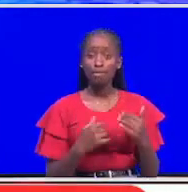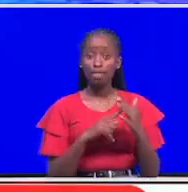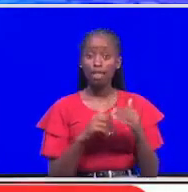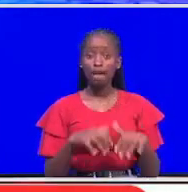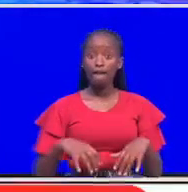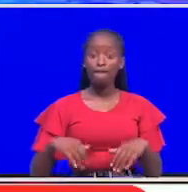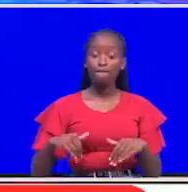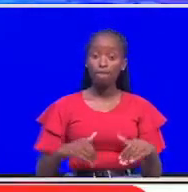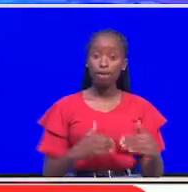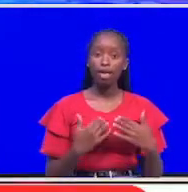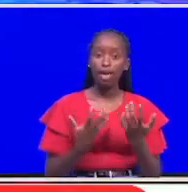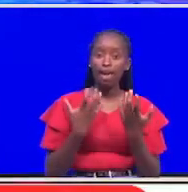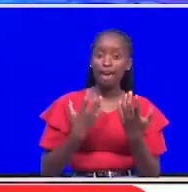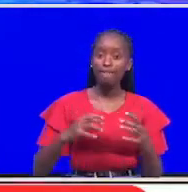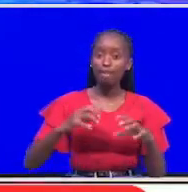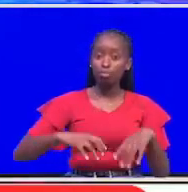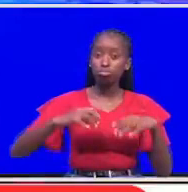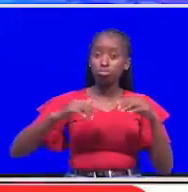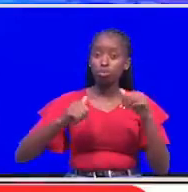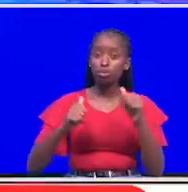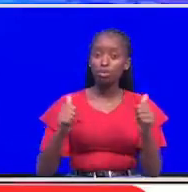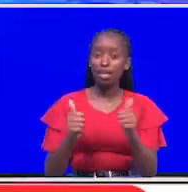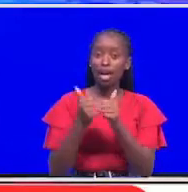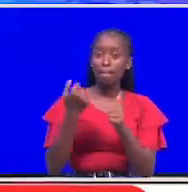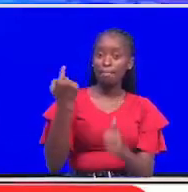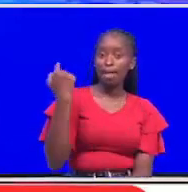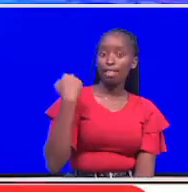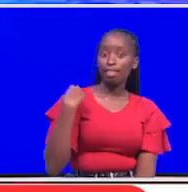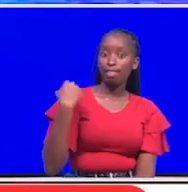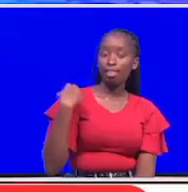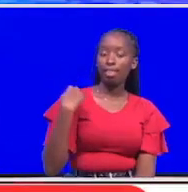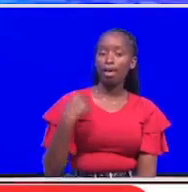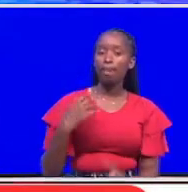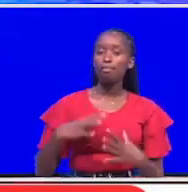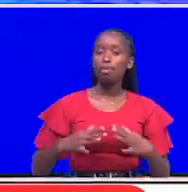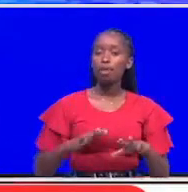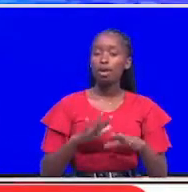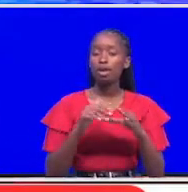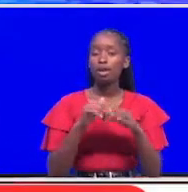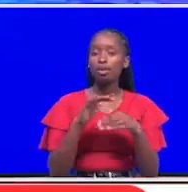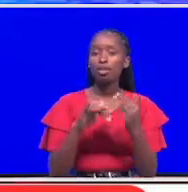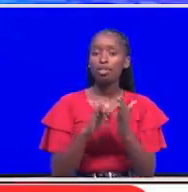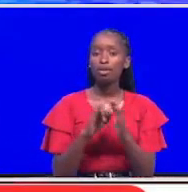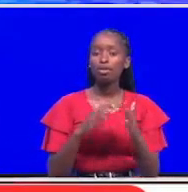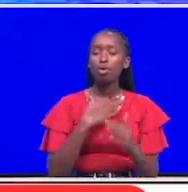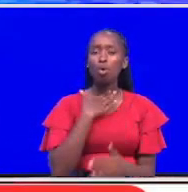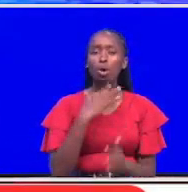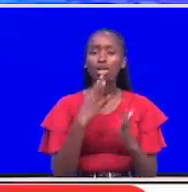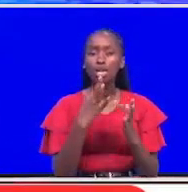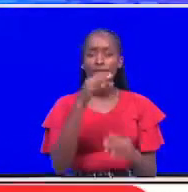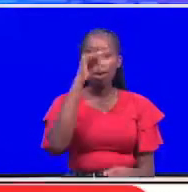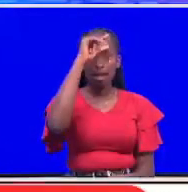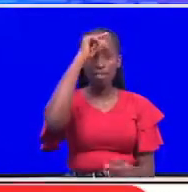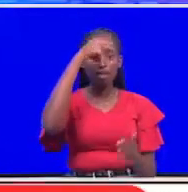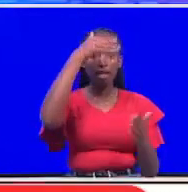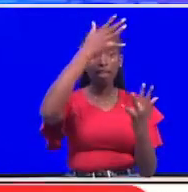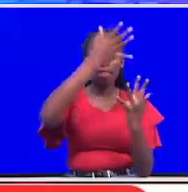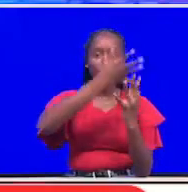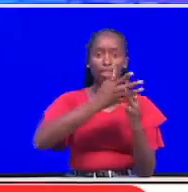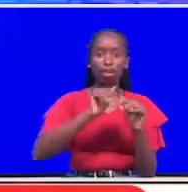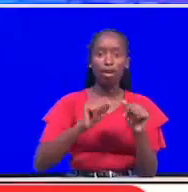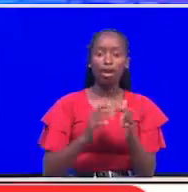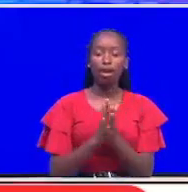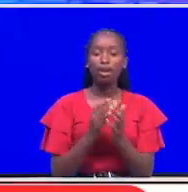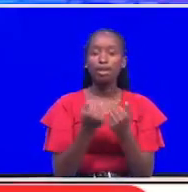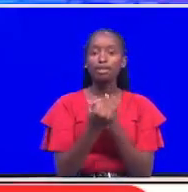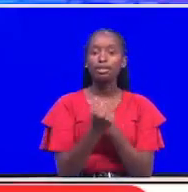kubwa ilionyesha hapa jini Nairobi hapo jana. Wakazi wa mitaa ya mabanda wanataka serikali kuingilia kati ili kuokoa